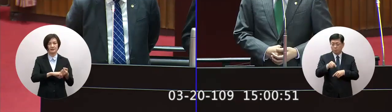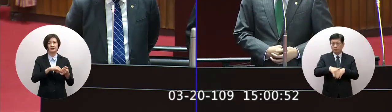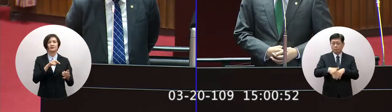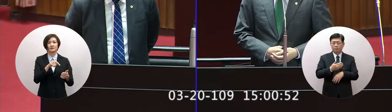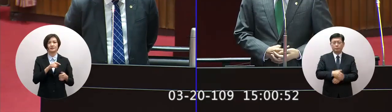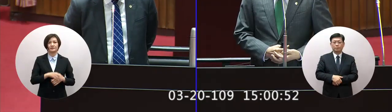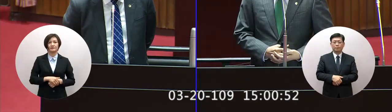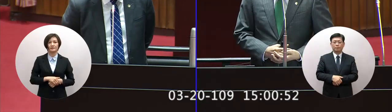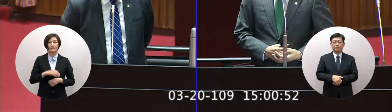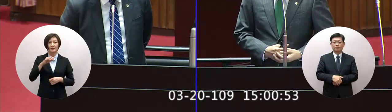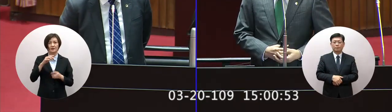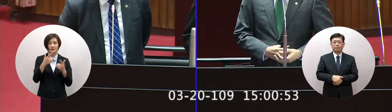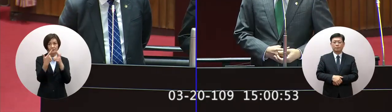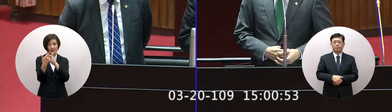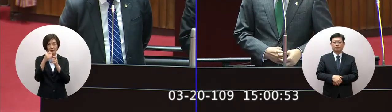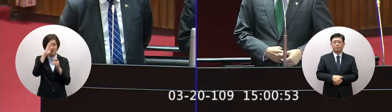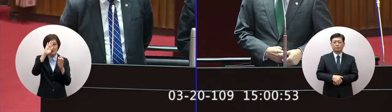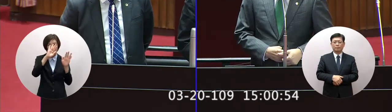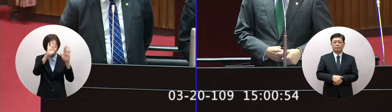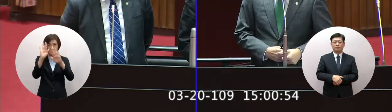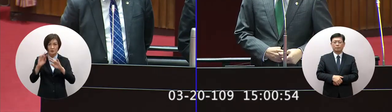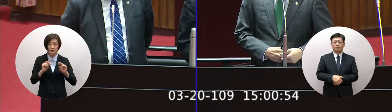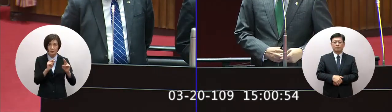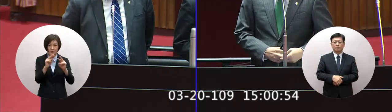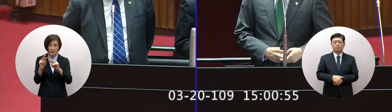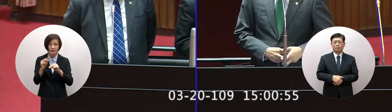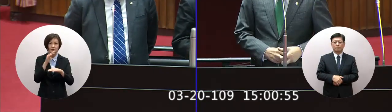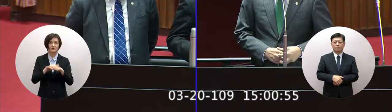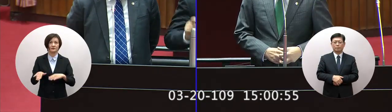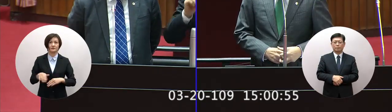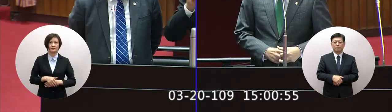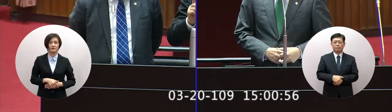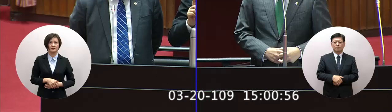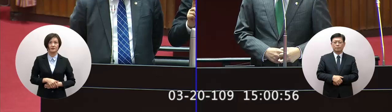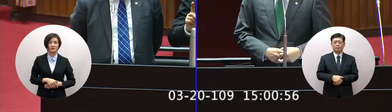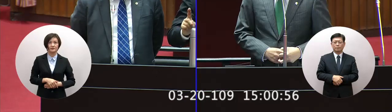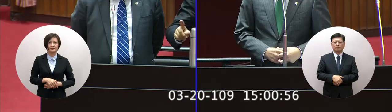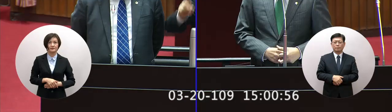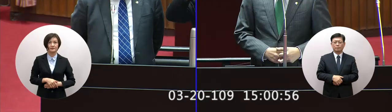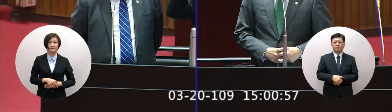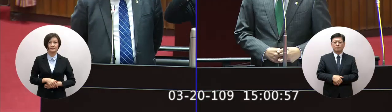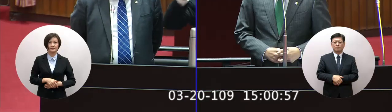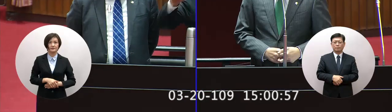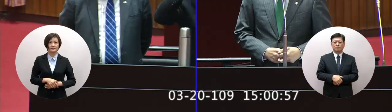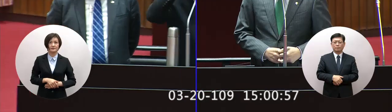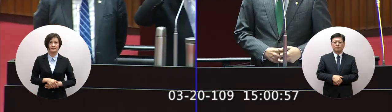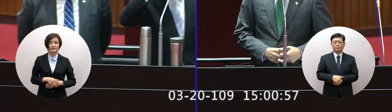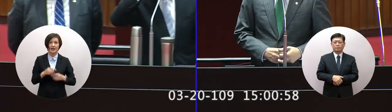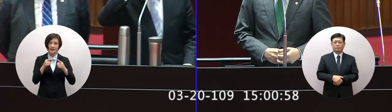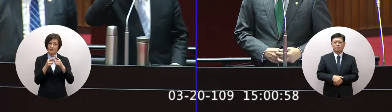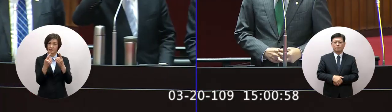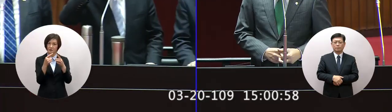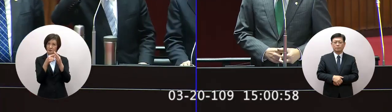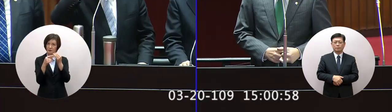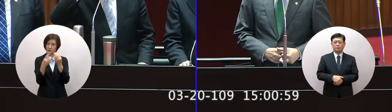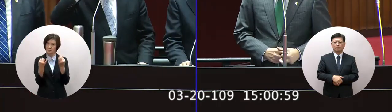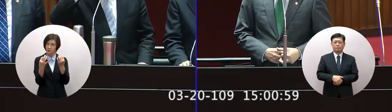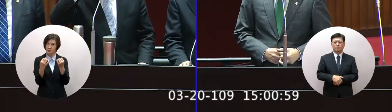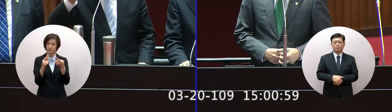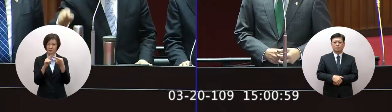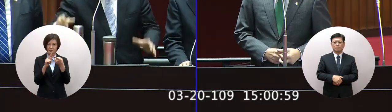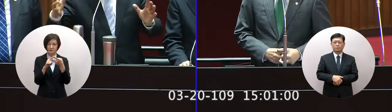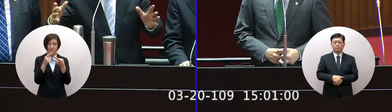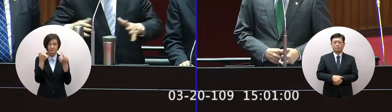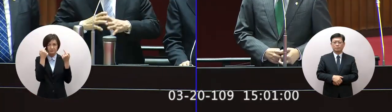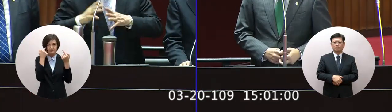数字。 看疫情的情况，我们会来做滚动式的修正。 委员是这样，有几个情形，人数是一个情形，估